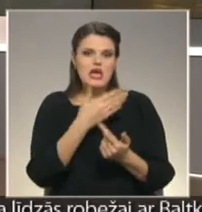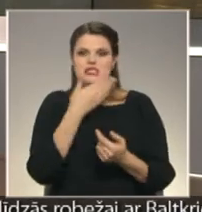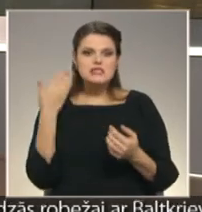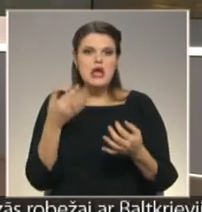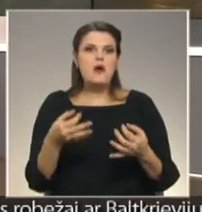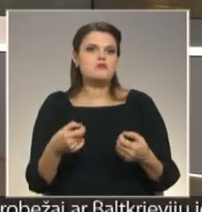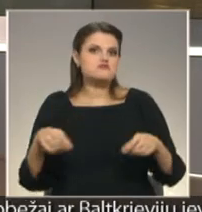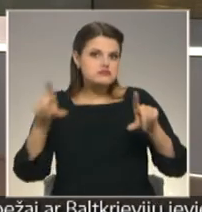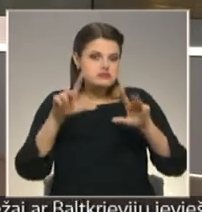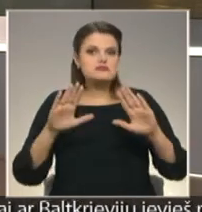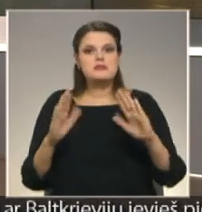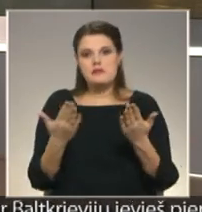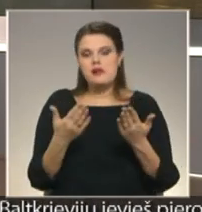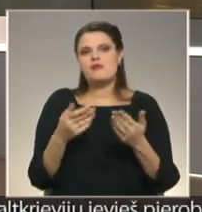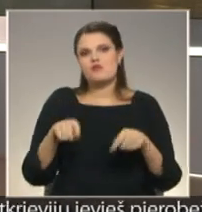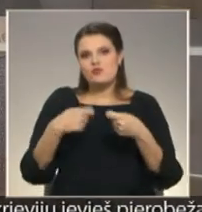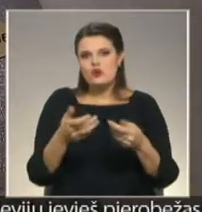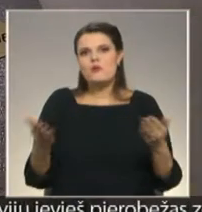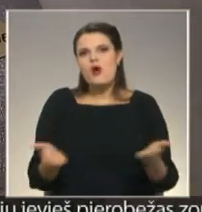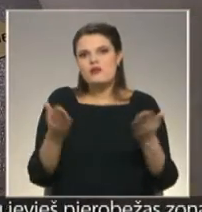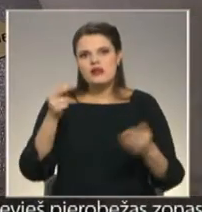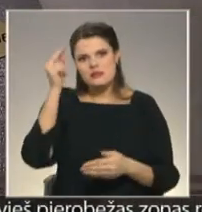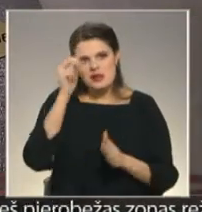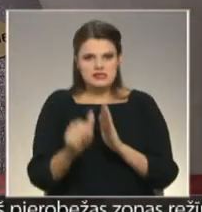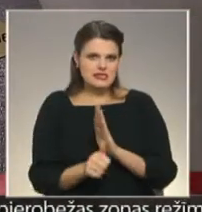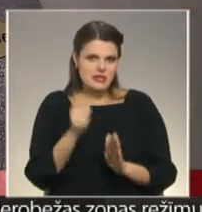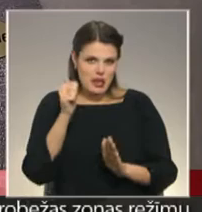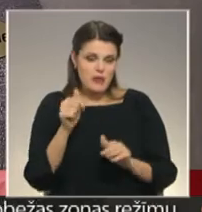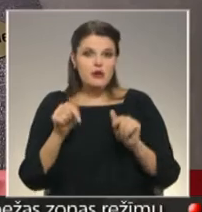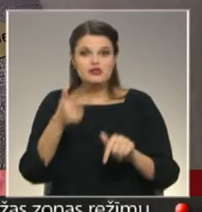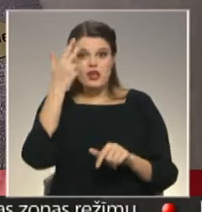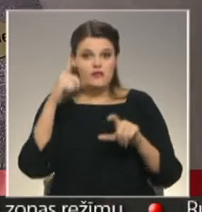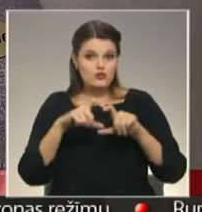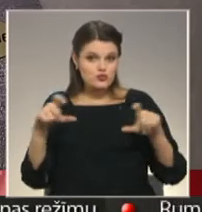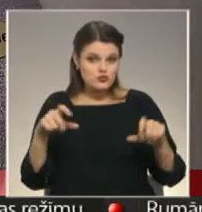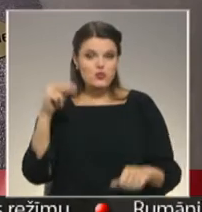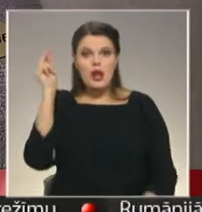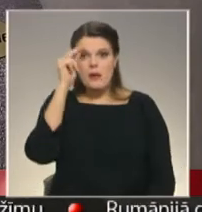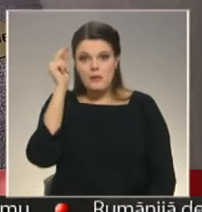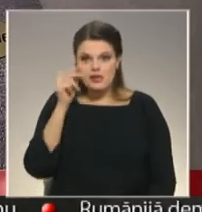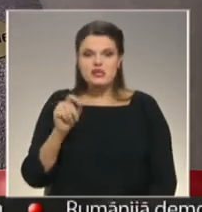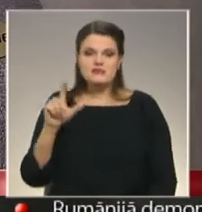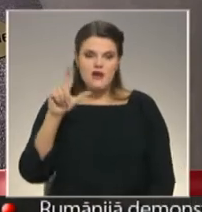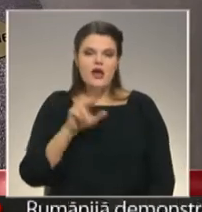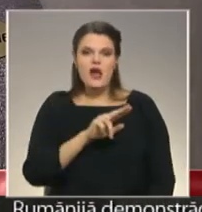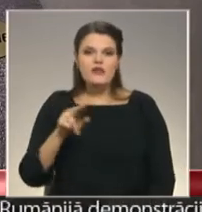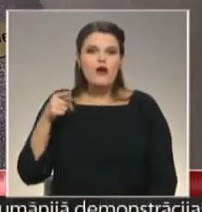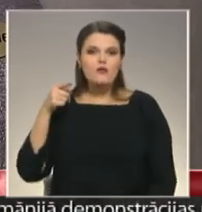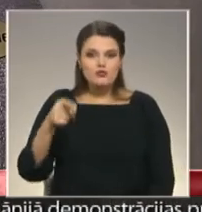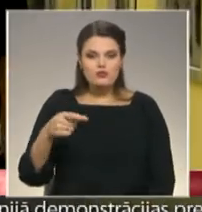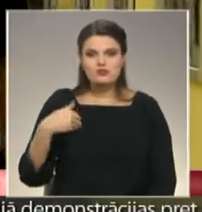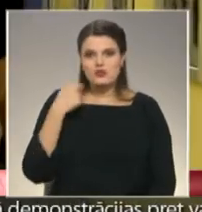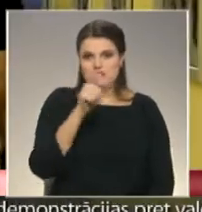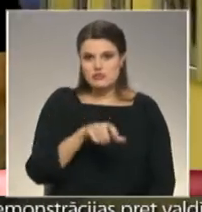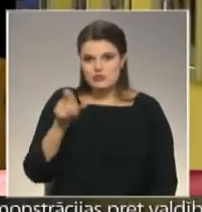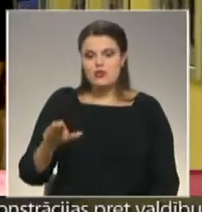labāk. Turpin TV Spektrs. Ķekavas vidusskolā mācās nedaudz vairāk kā 1000 audzēkņu, bet iegūt vidējo